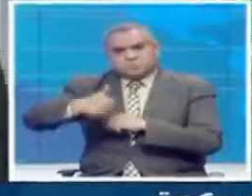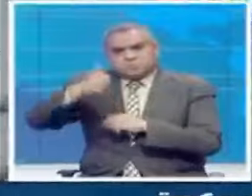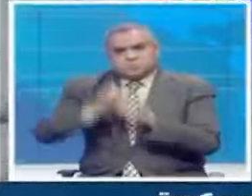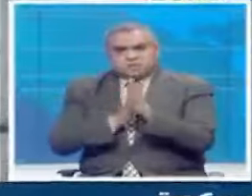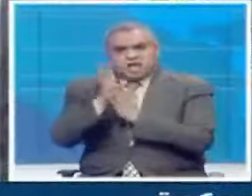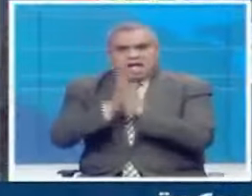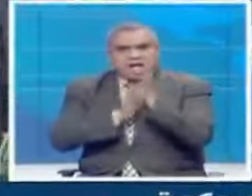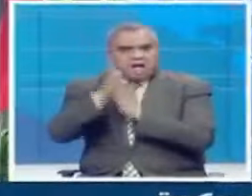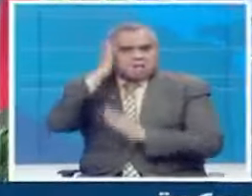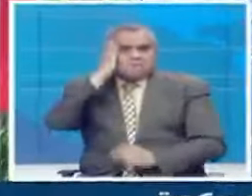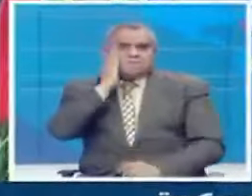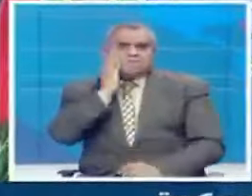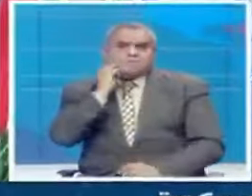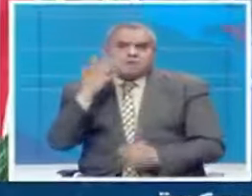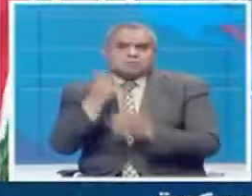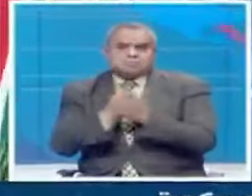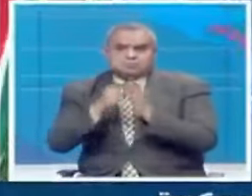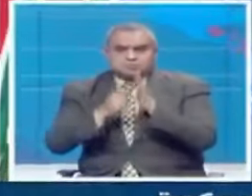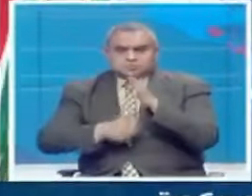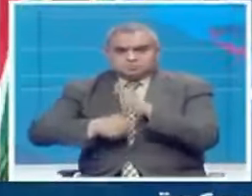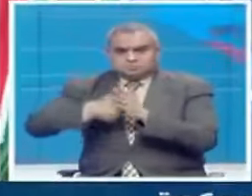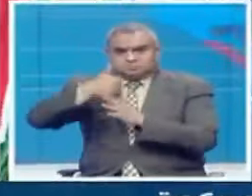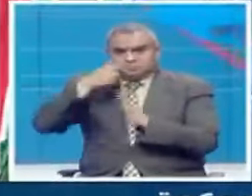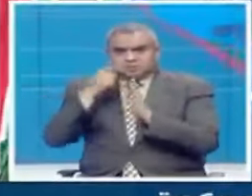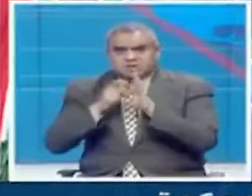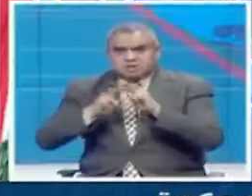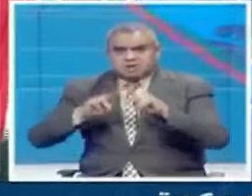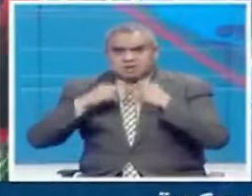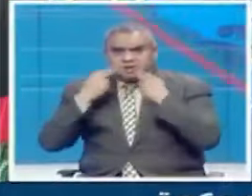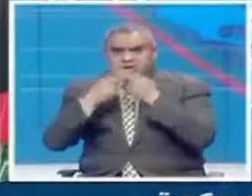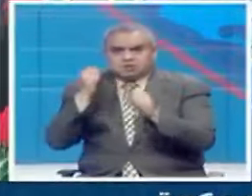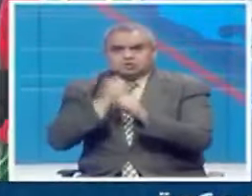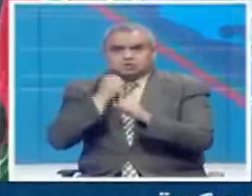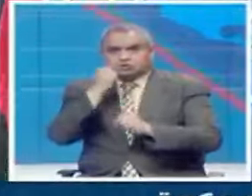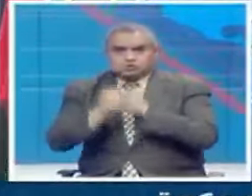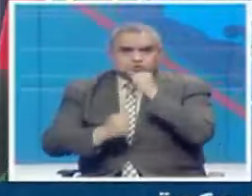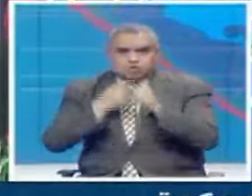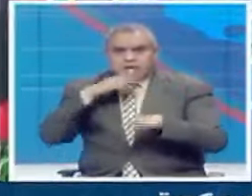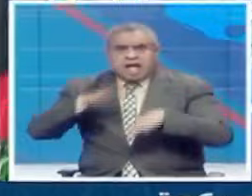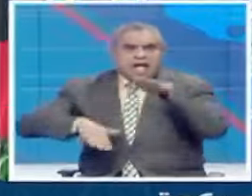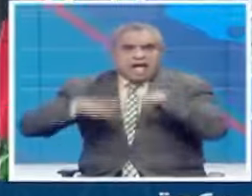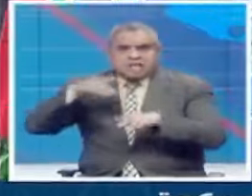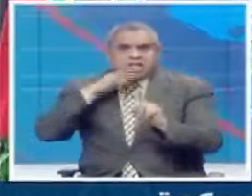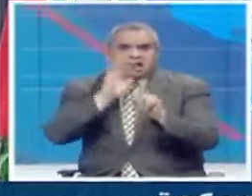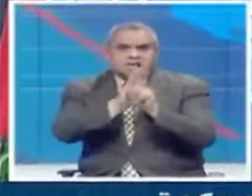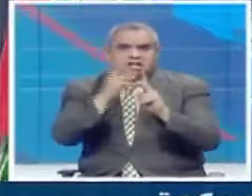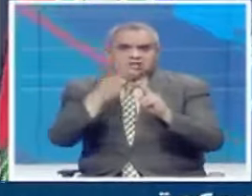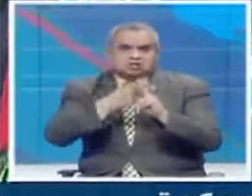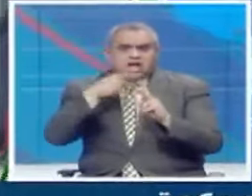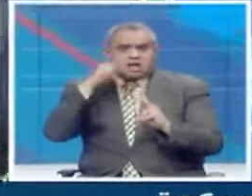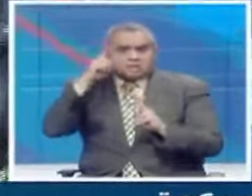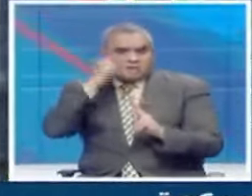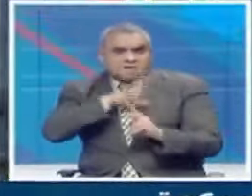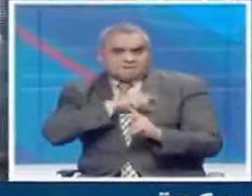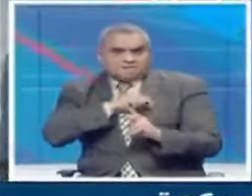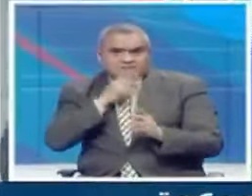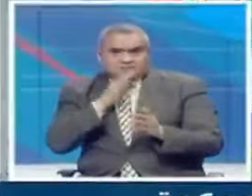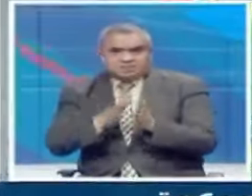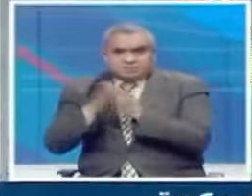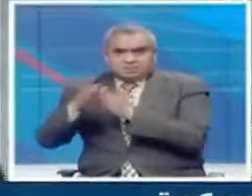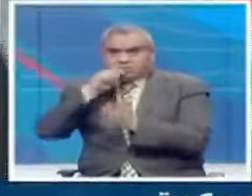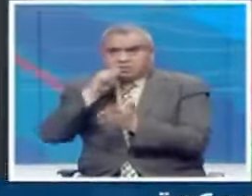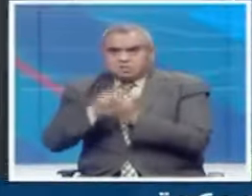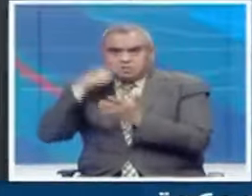حاسما لسيادة القانون الدولي ومنعطفا مهما في السعي لتحقيق العدالة للشعب الفلسطيني. من جانبها أكدت